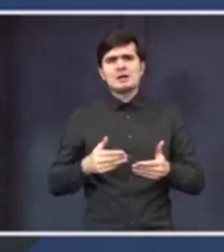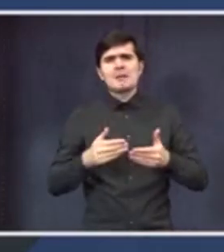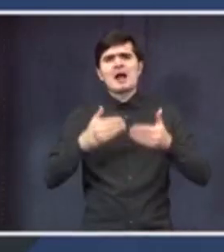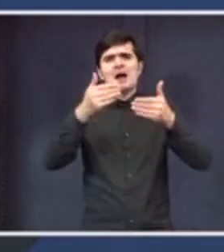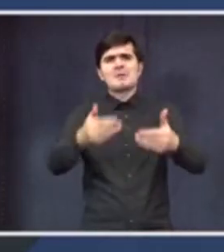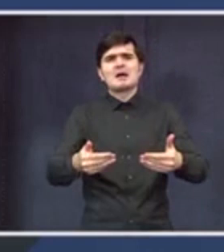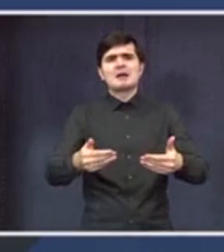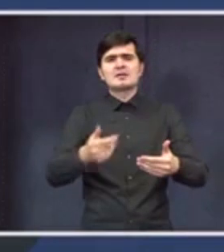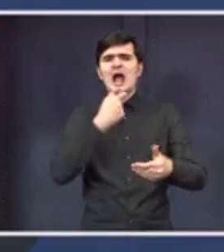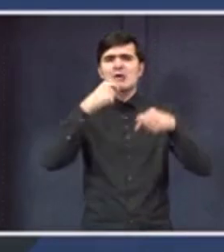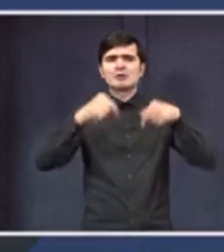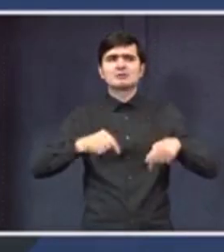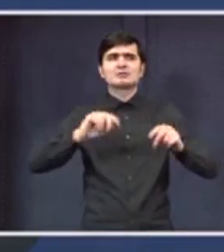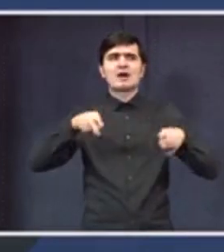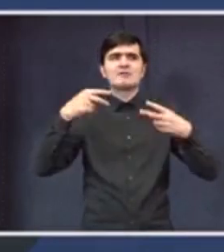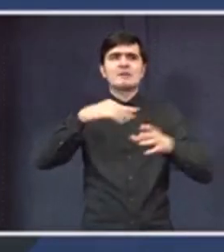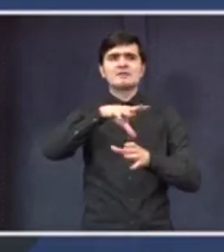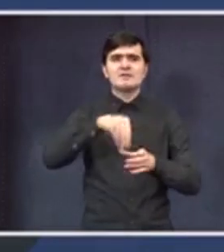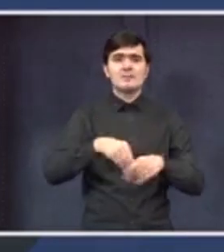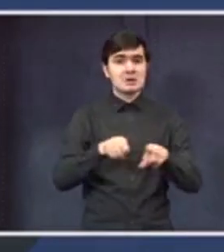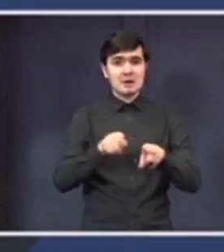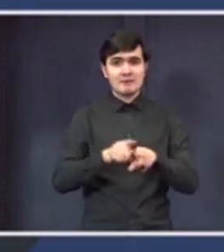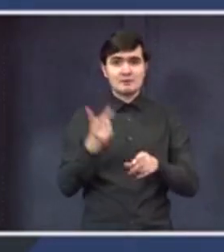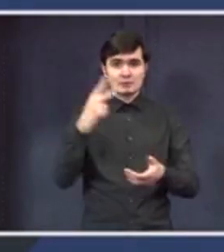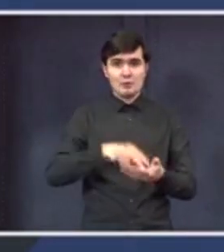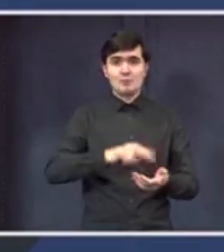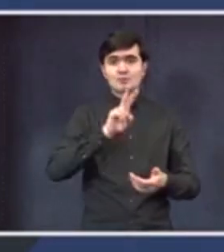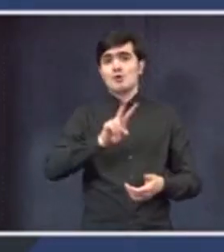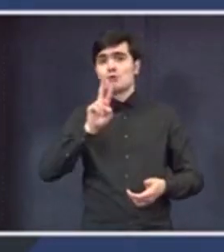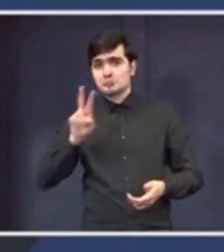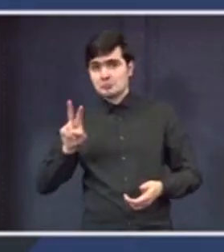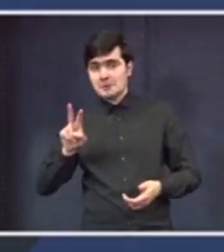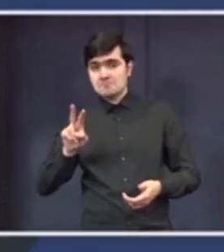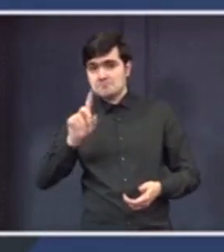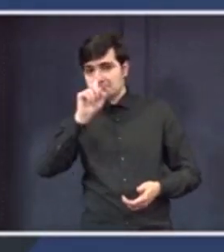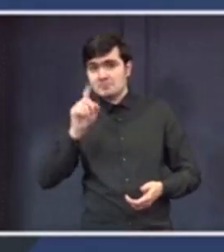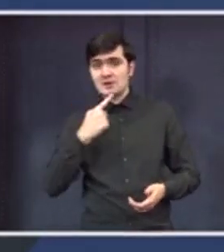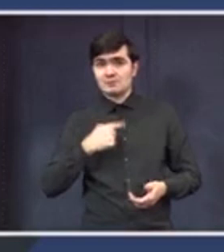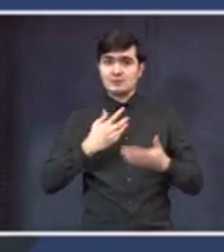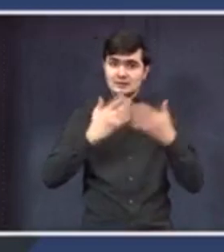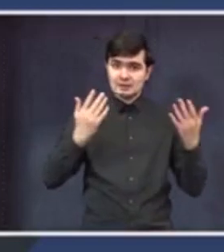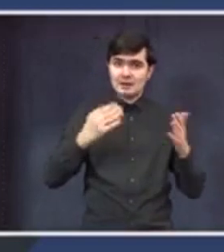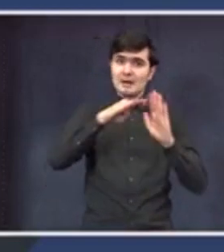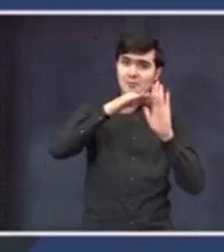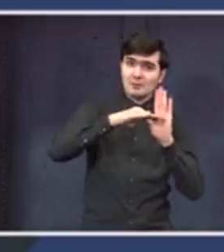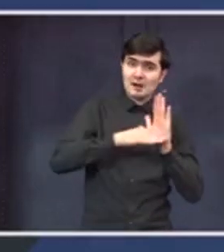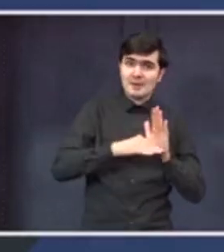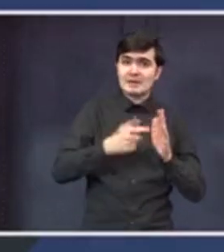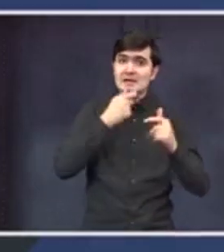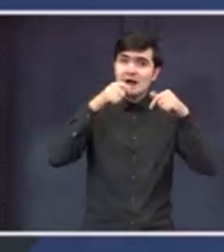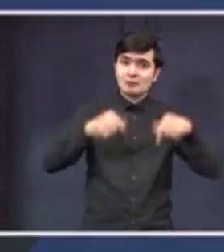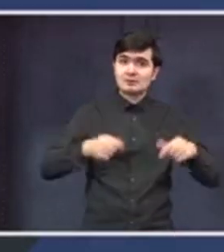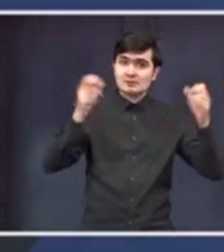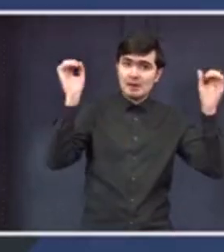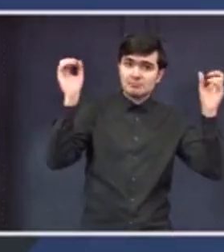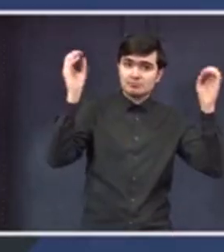pentru anul acesta, le amână și pentru 2022. Aș vrea să le spuneți clar, să le mai programeze în această vară sau să le lase pentru